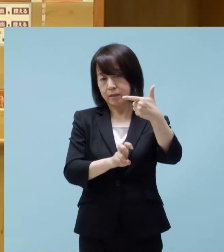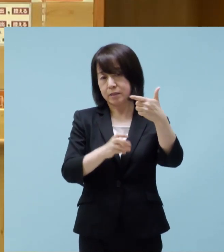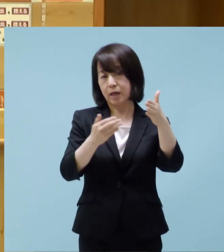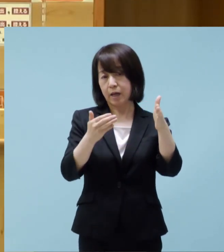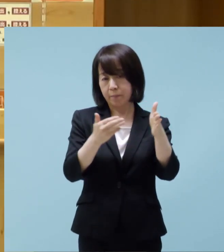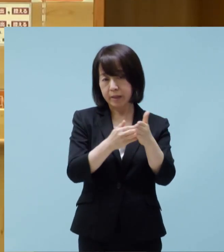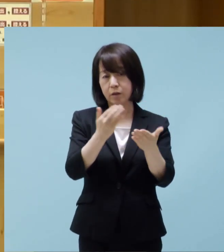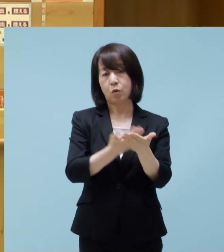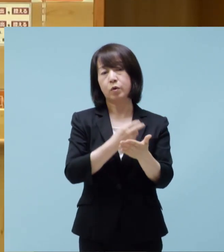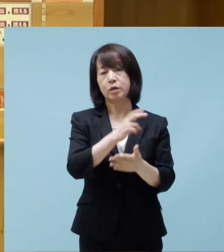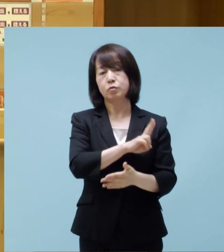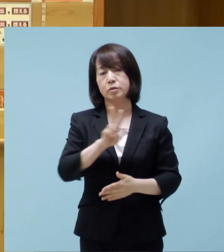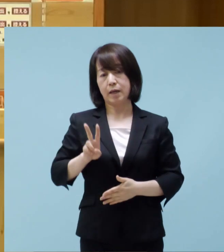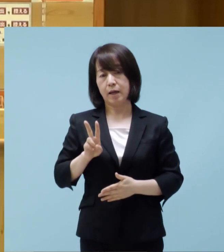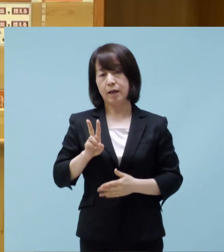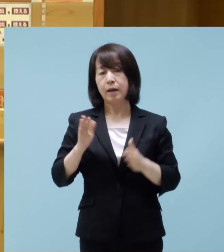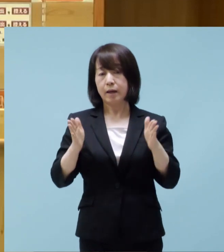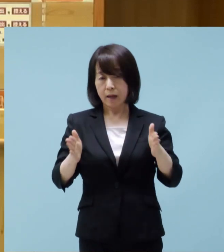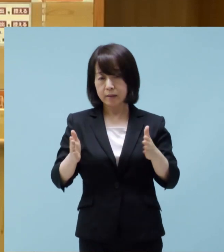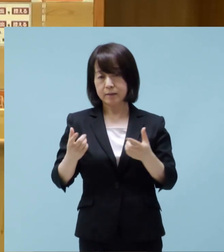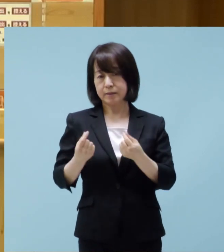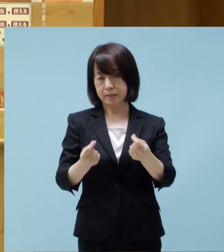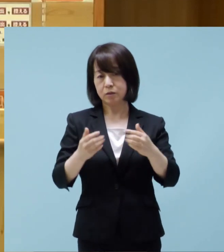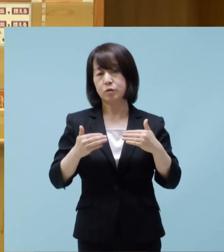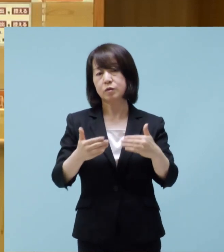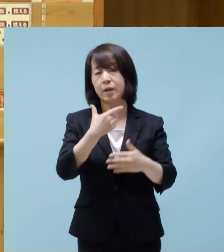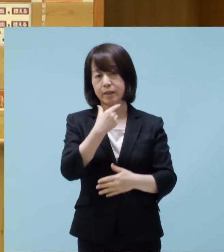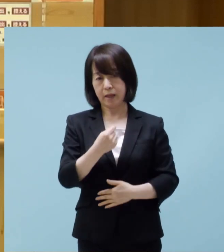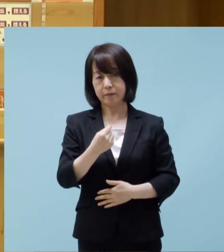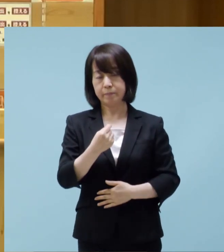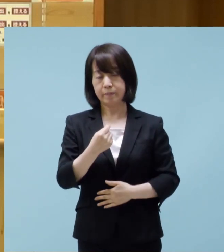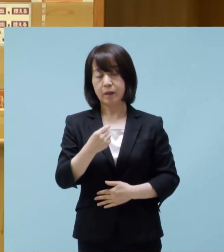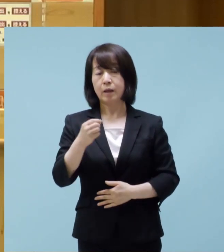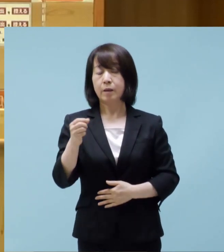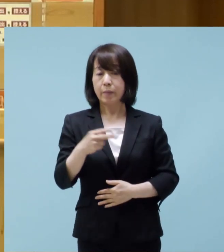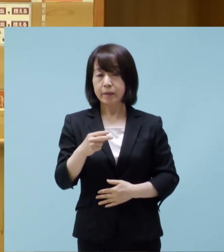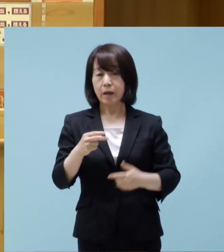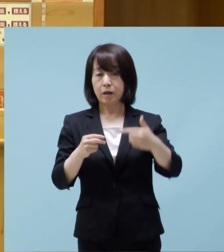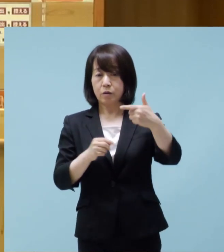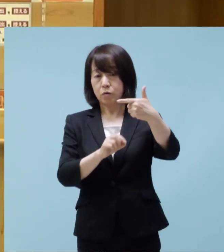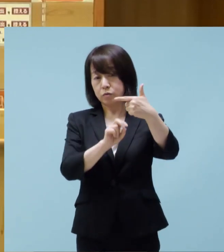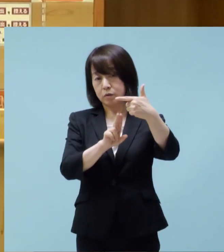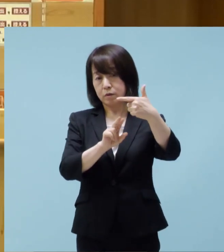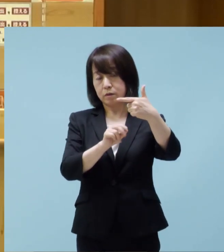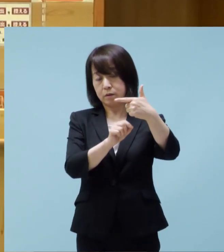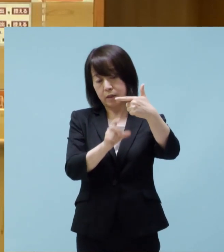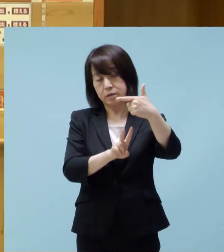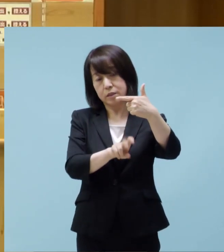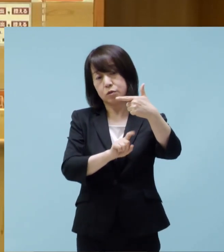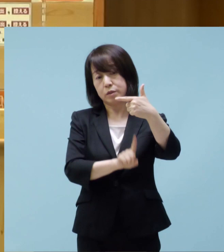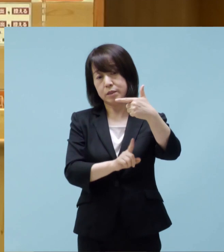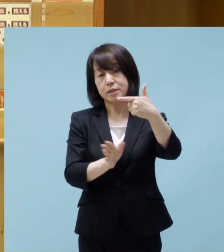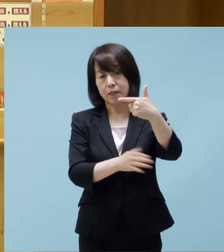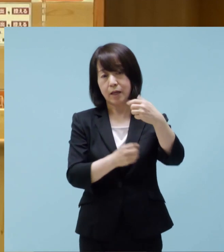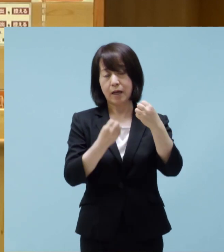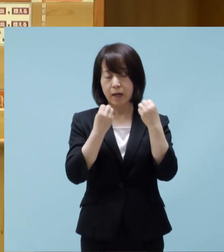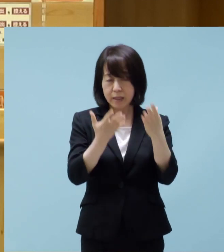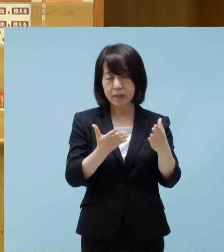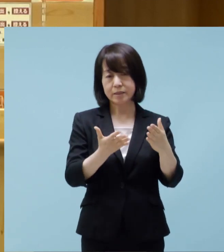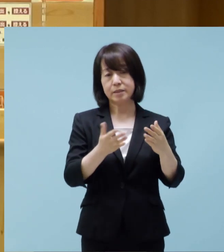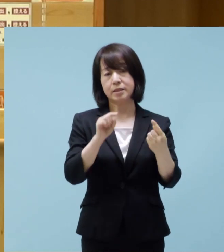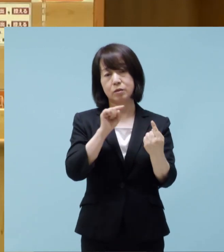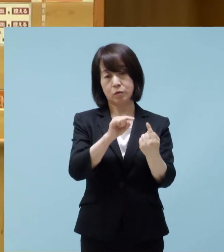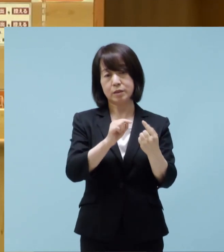思います。また6月21日から新たな対策が始まってまいります。しっかりその実効性を上げていくこと、さらには